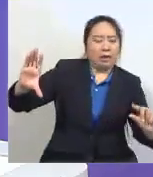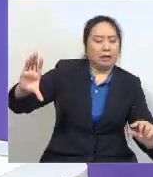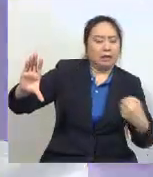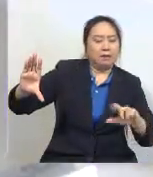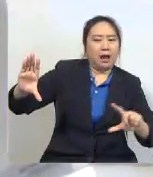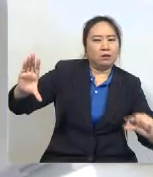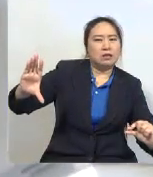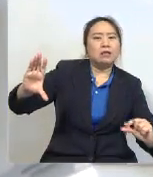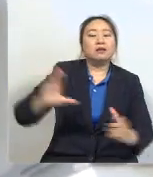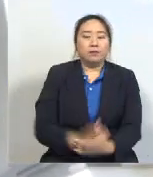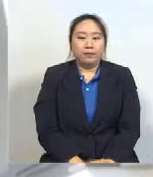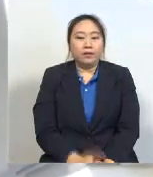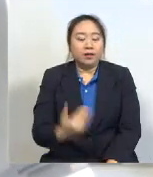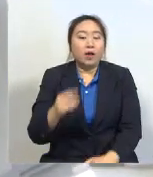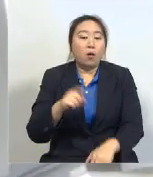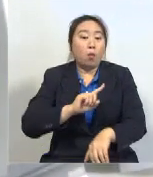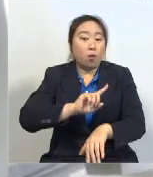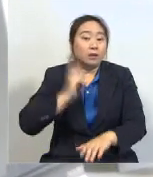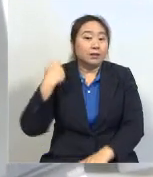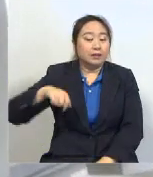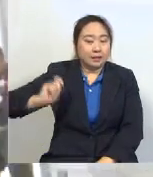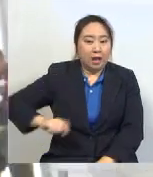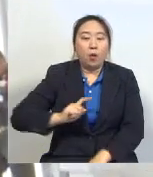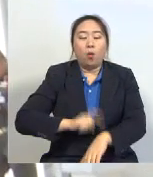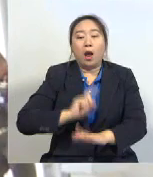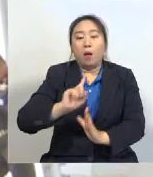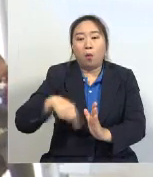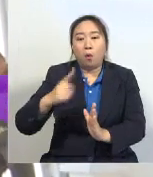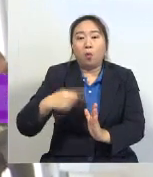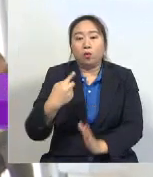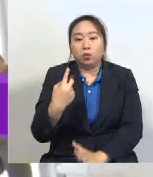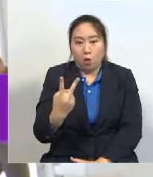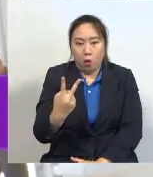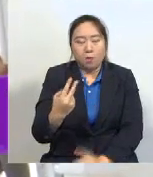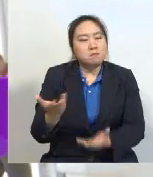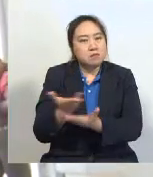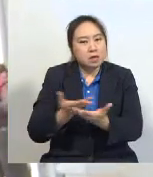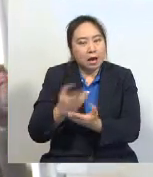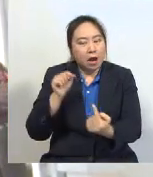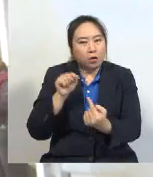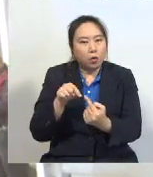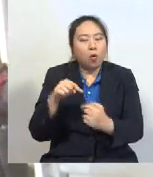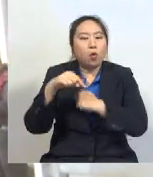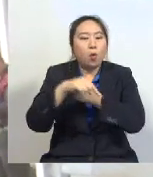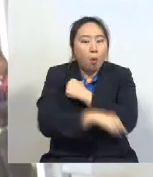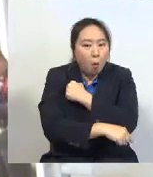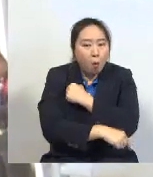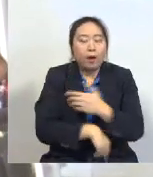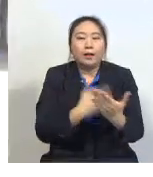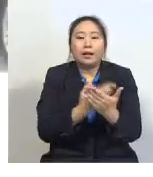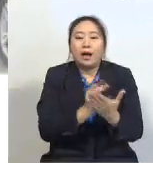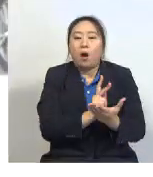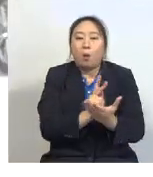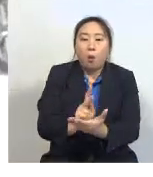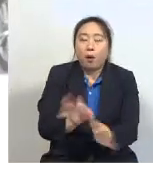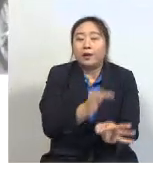เมื่อวานนี้นะคะศาลใช้เวลาเกือบ2ชั่วโมงค่ะในการพิจารณาคดีฟอกเงินทุจริตการปล่อยสินเชื่อ